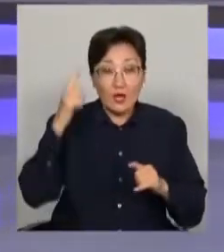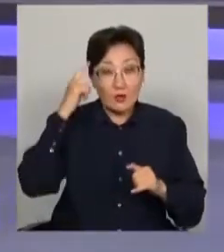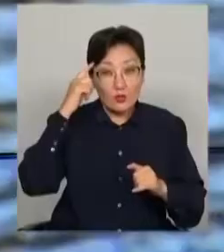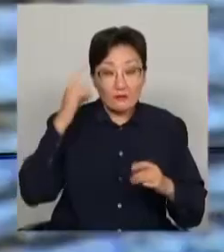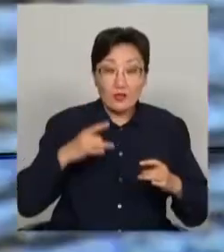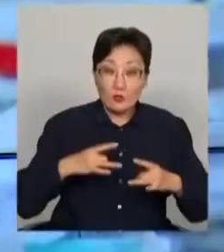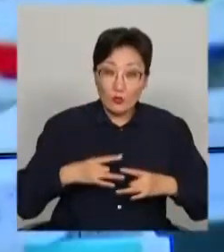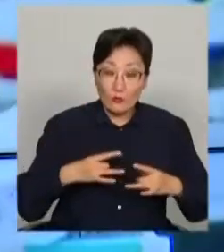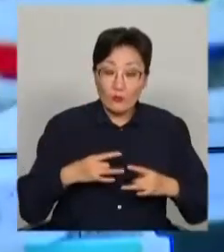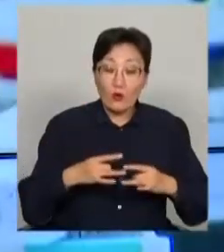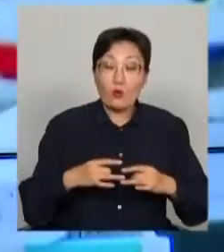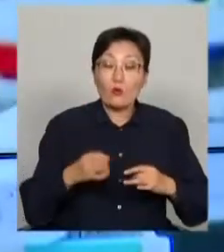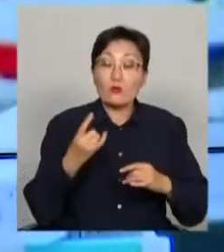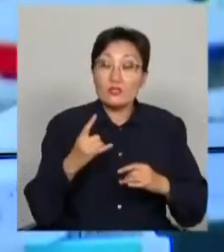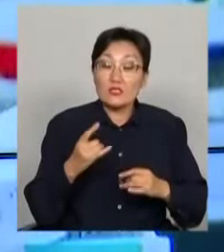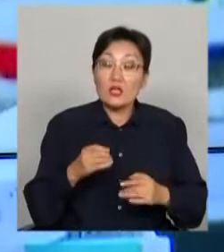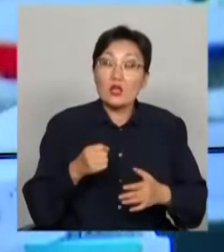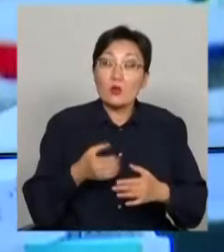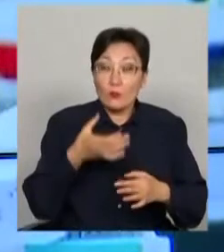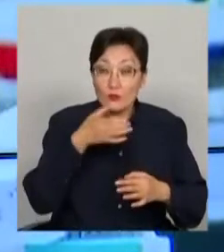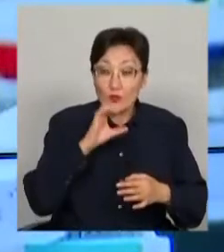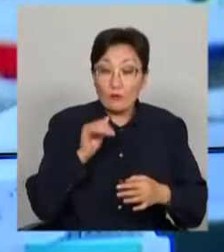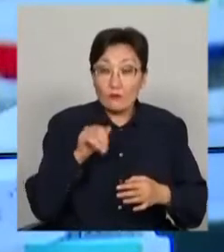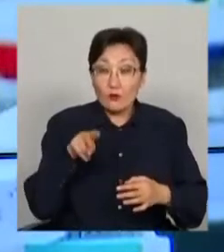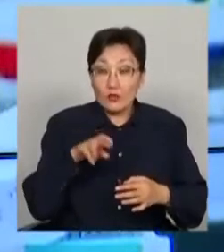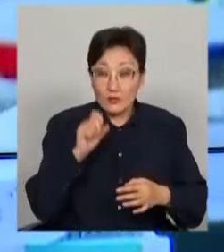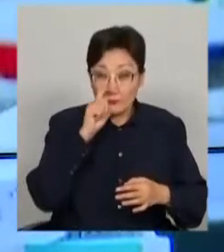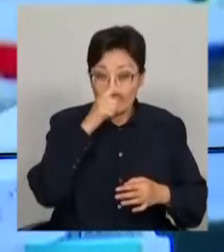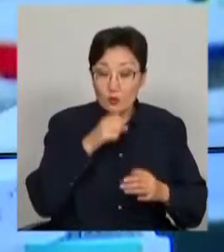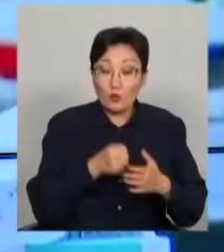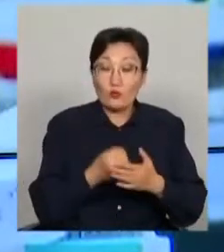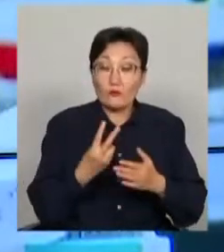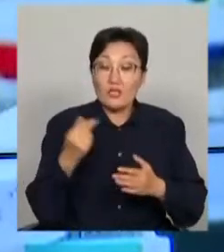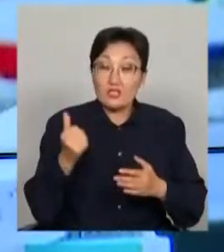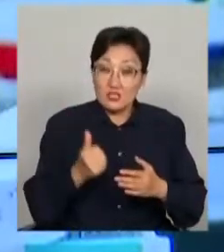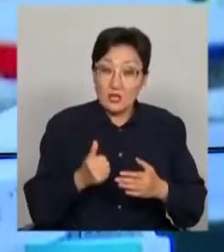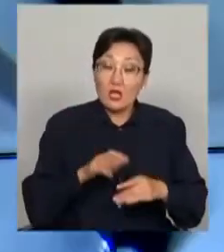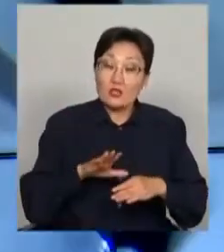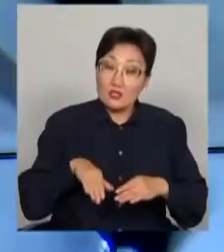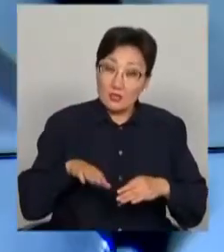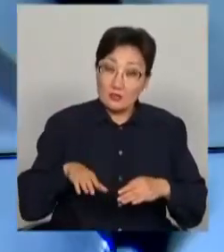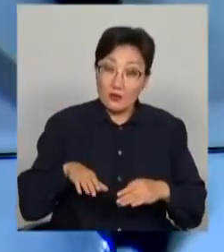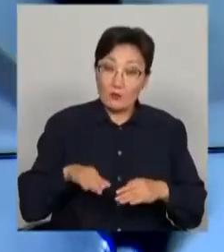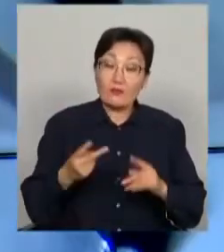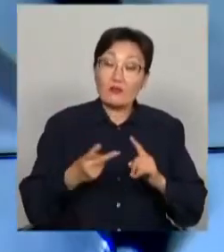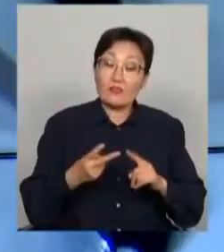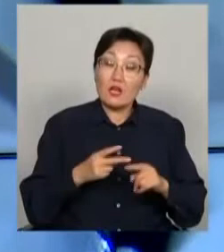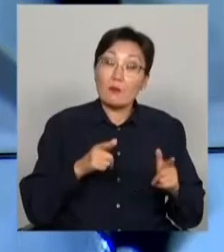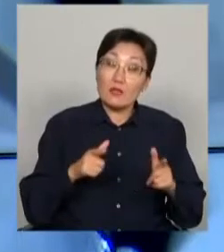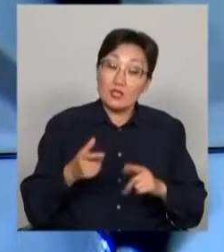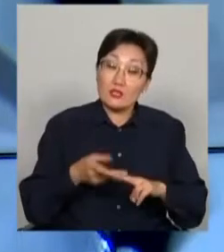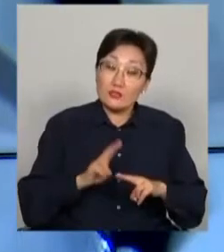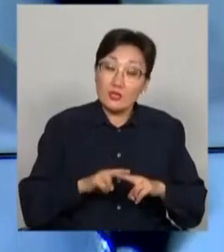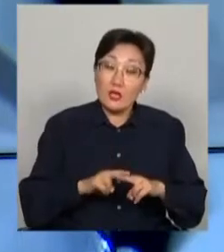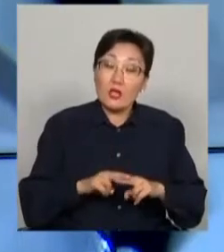плода, и пьет эту фолиевую кислоту до 12 недель. Затем вторая подготовка –